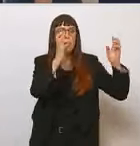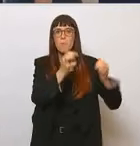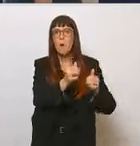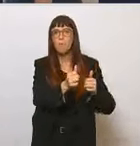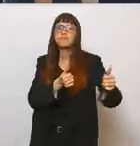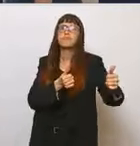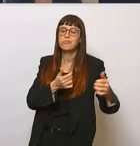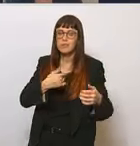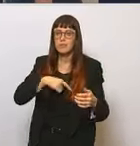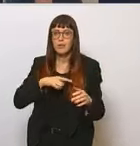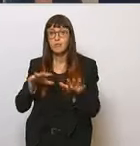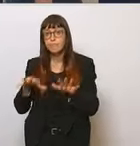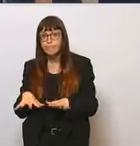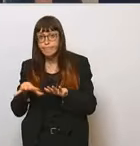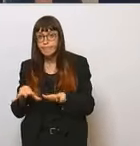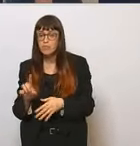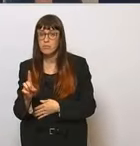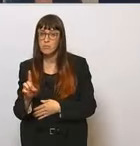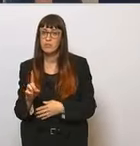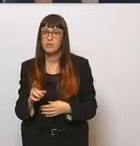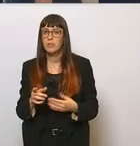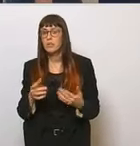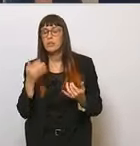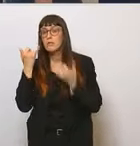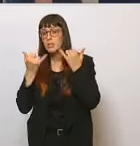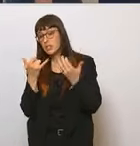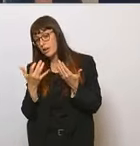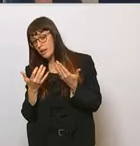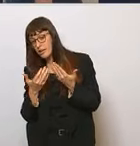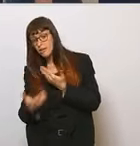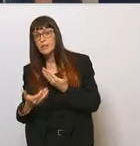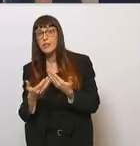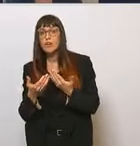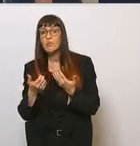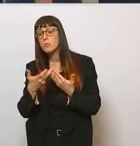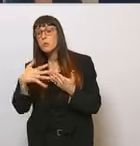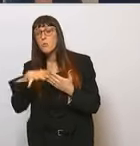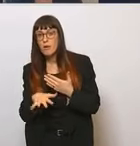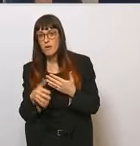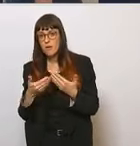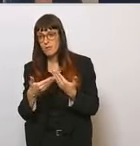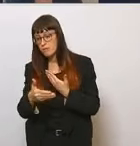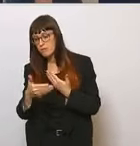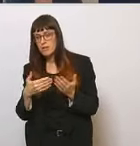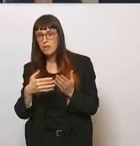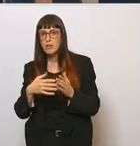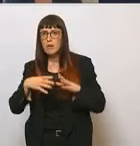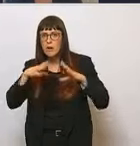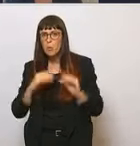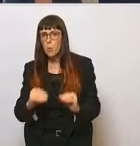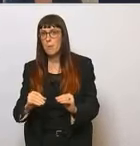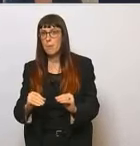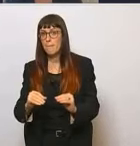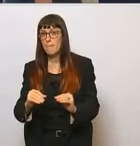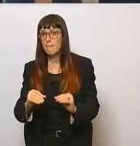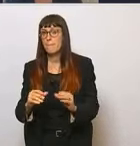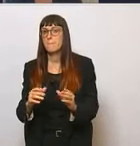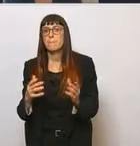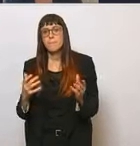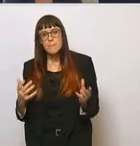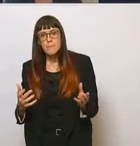Allez, imaginons qu'on adopte ce texte dans les mois qui viennent, il est définitivement adopté à la fin de l'année. Bah, premier